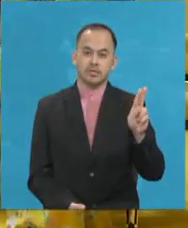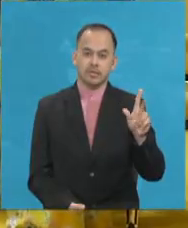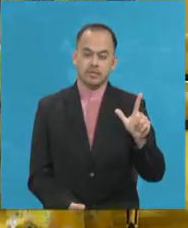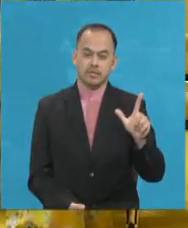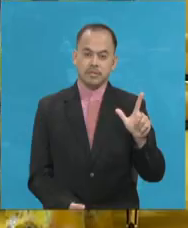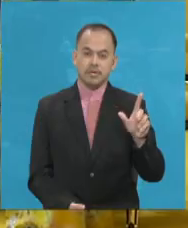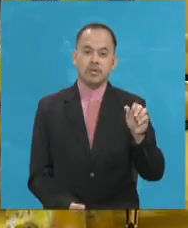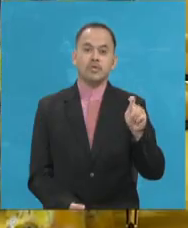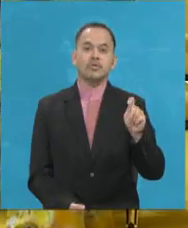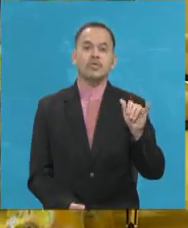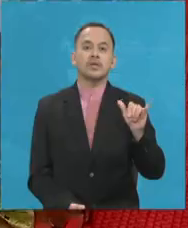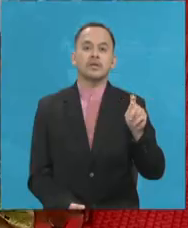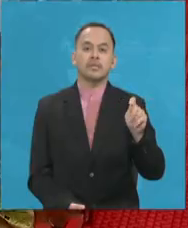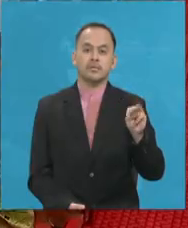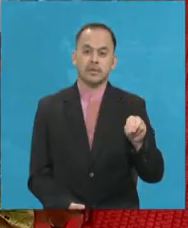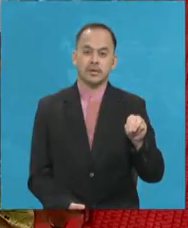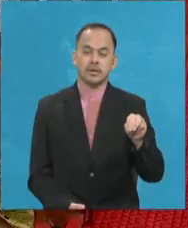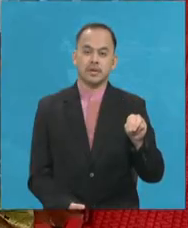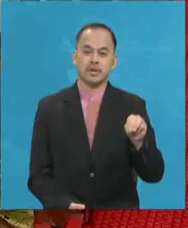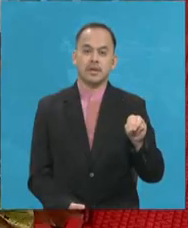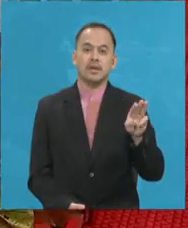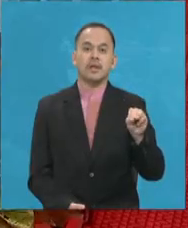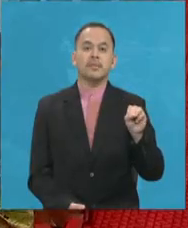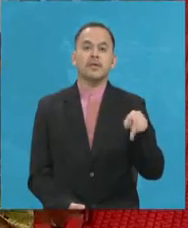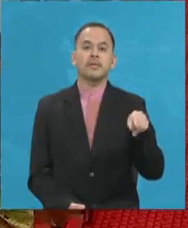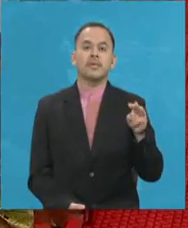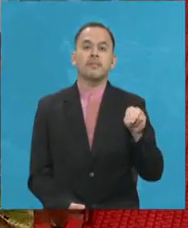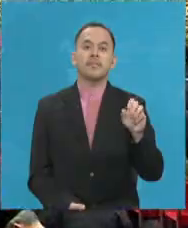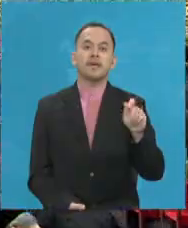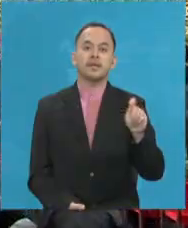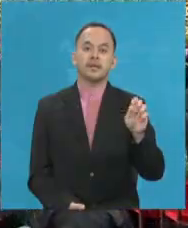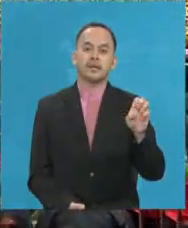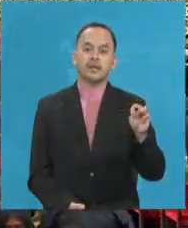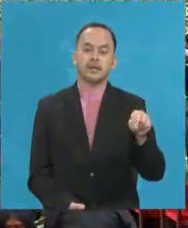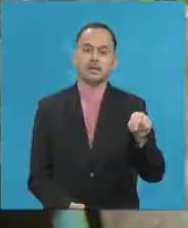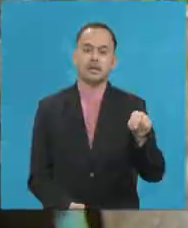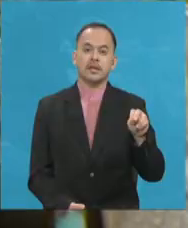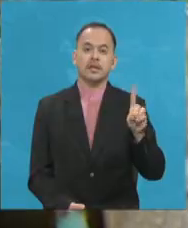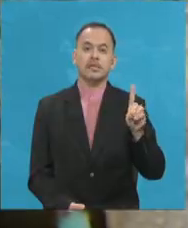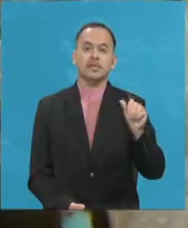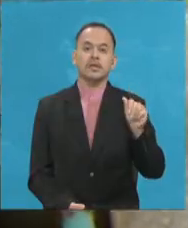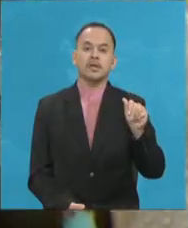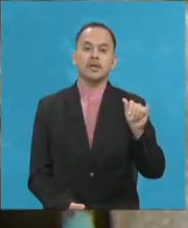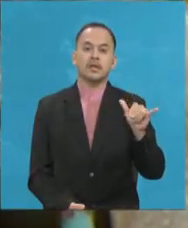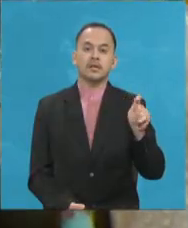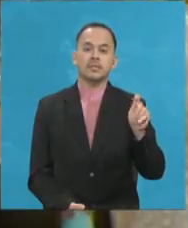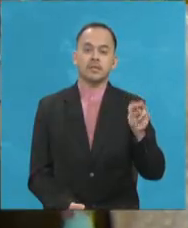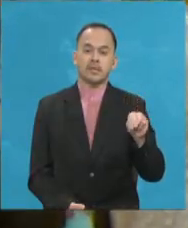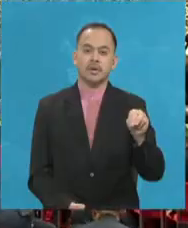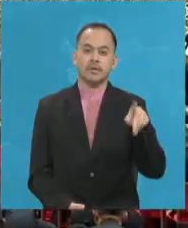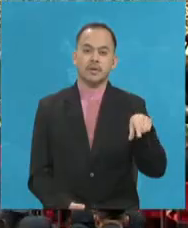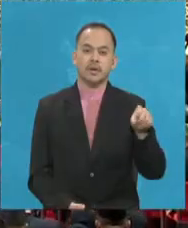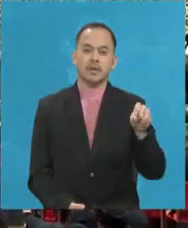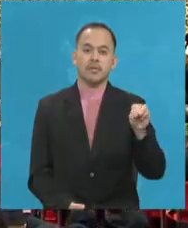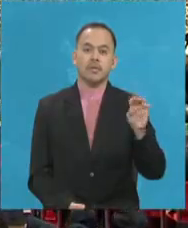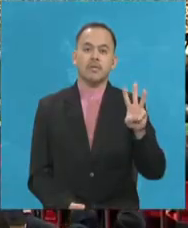dulu yang teramat Mulia Paduka Sri pengiran muda Abdul matin dulu yang teramat Mulia Paduka Sri pengiran